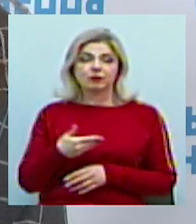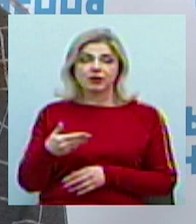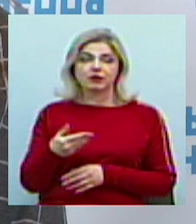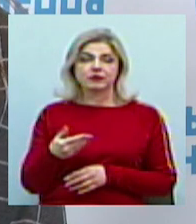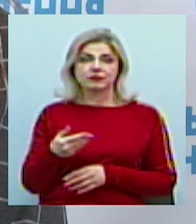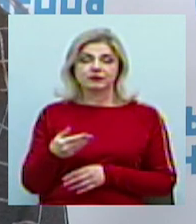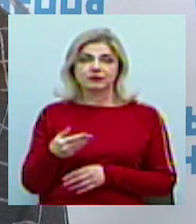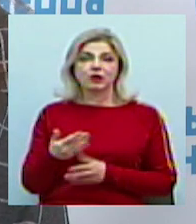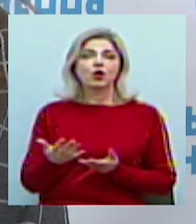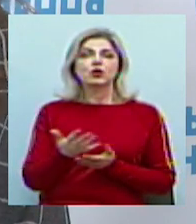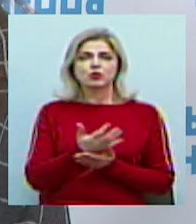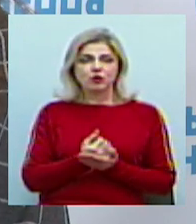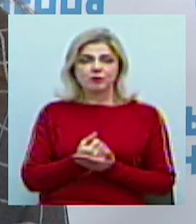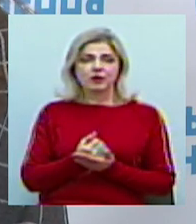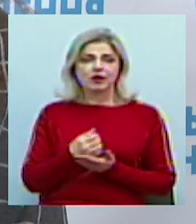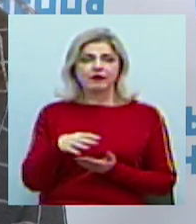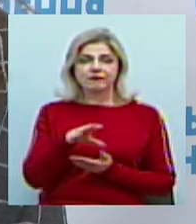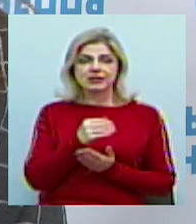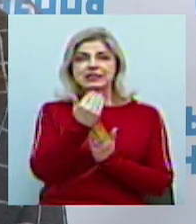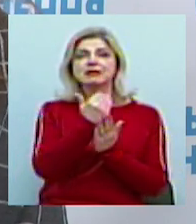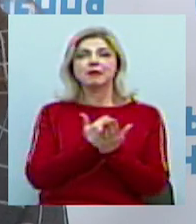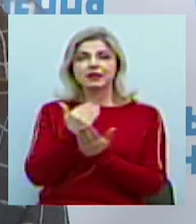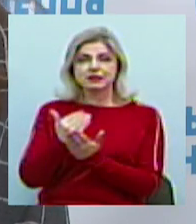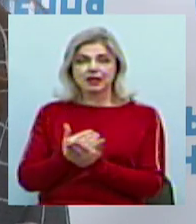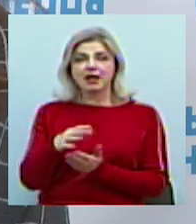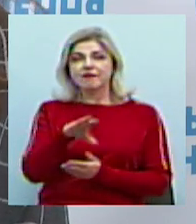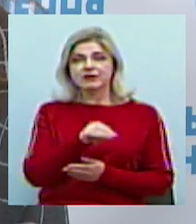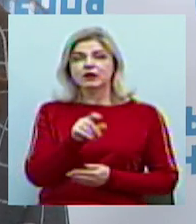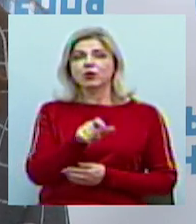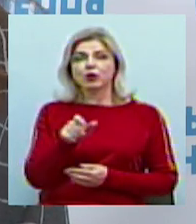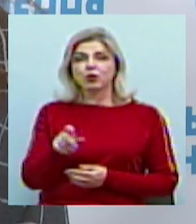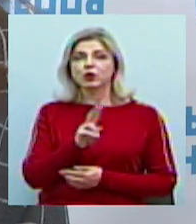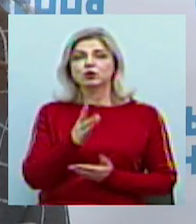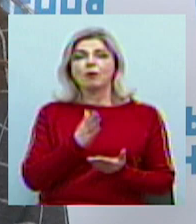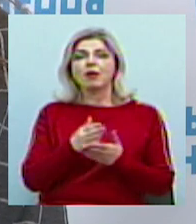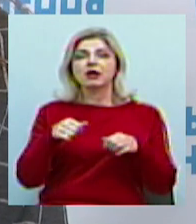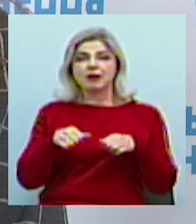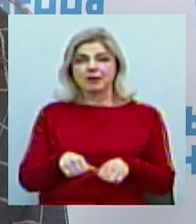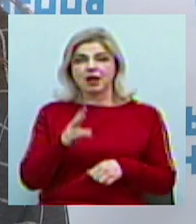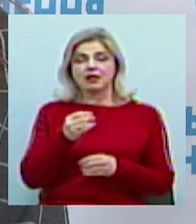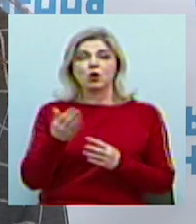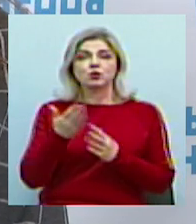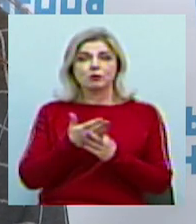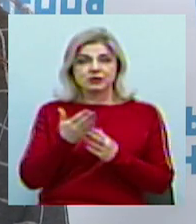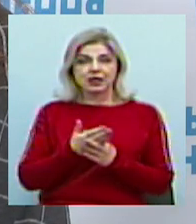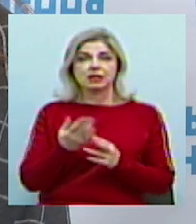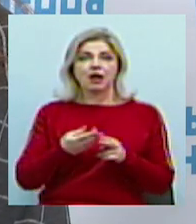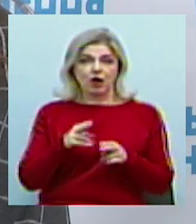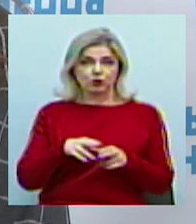зібрали всі списки, які в нас були, тобто всім особам, які мають право на призначення субсидій, які на даний час у нас